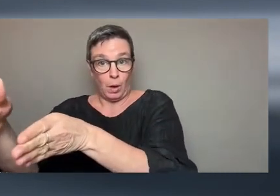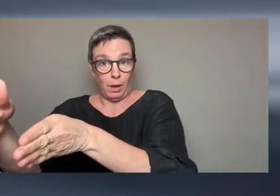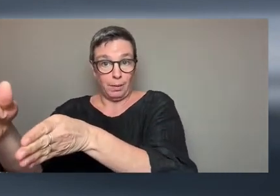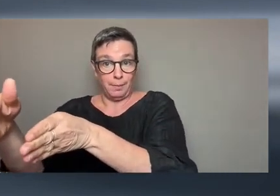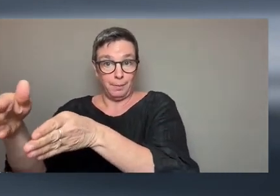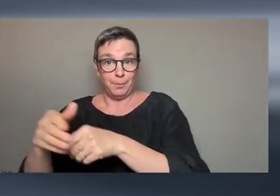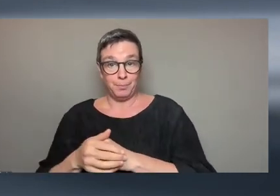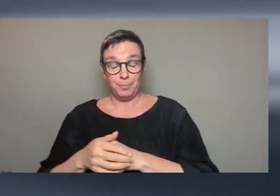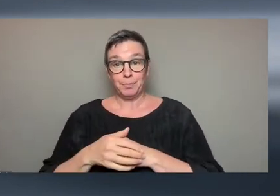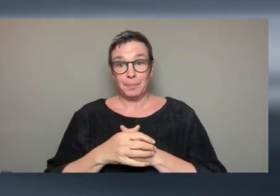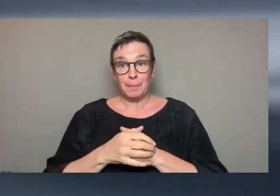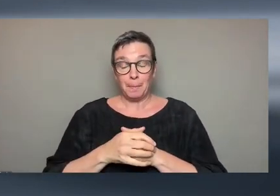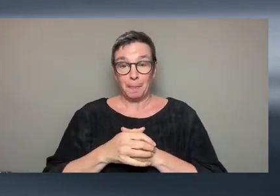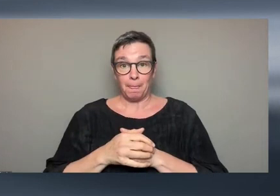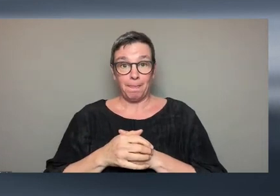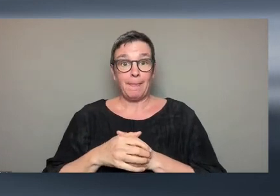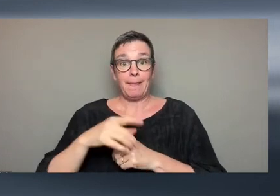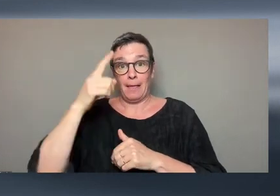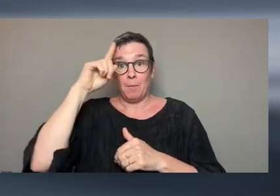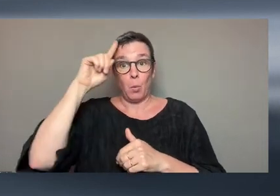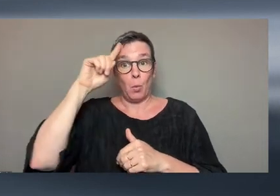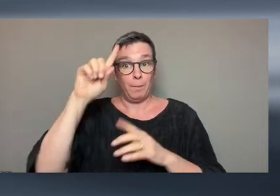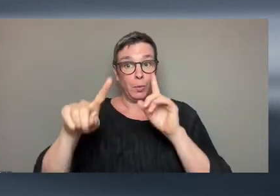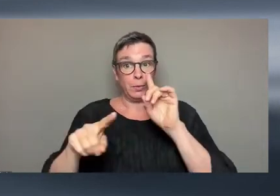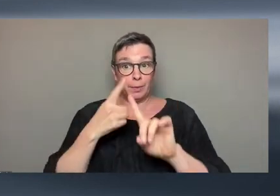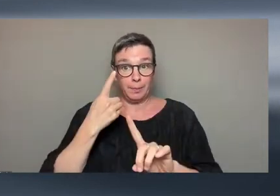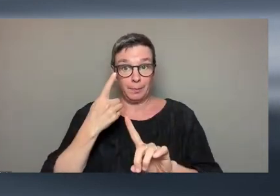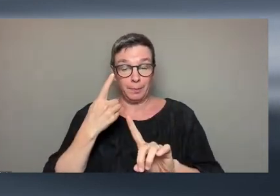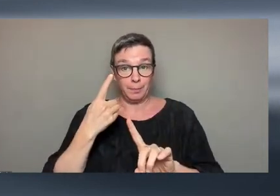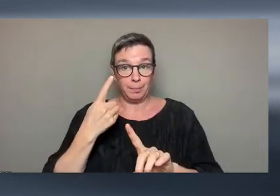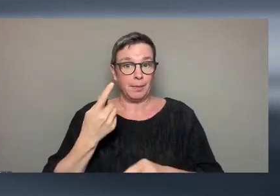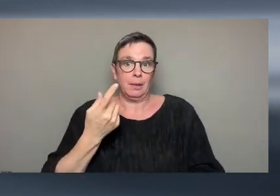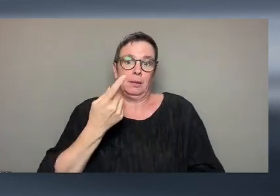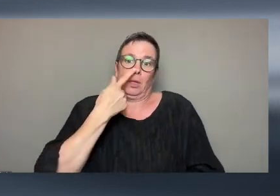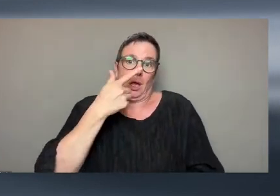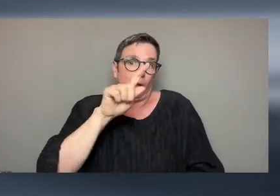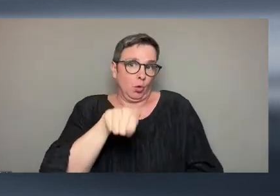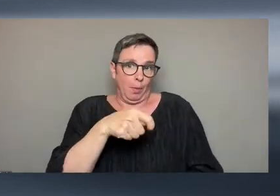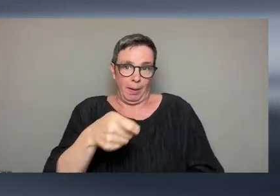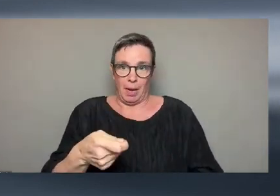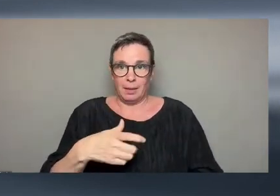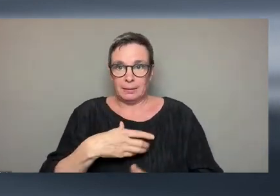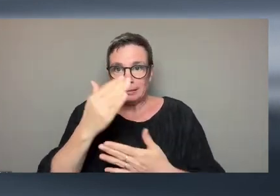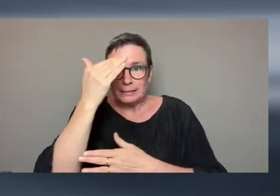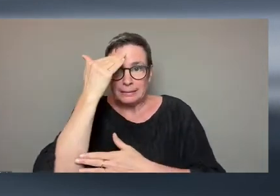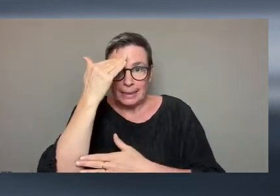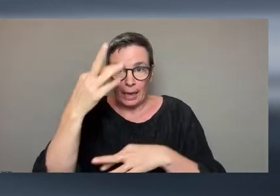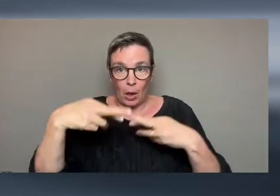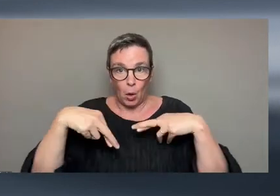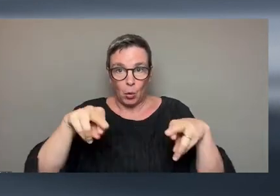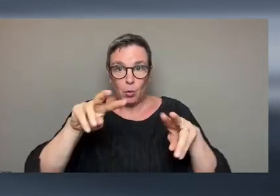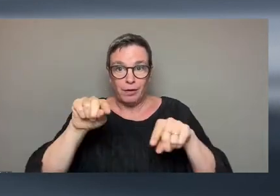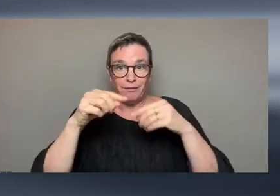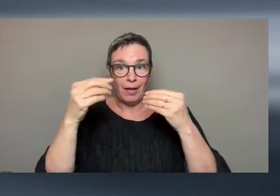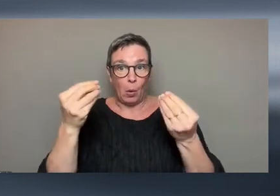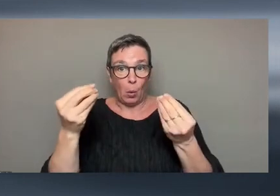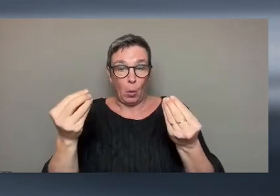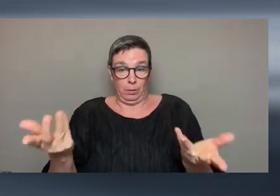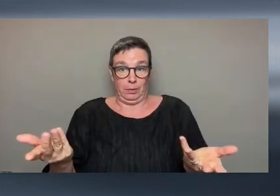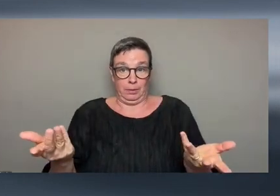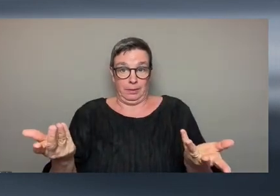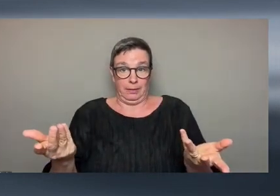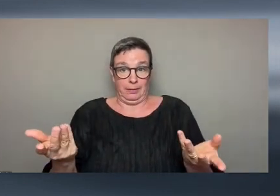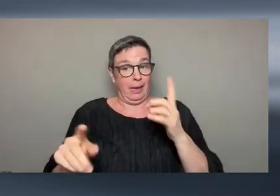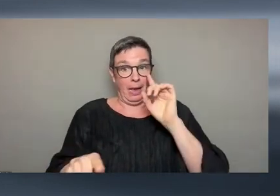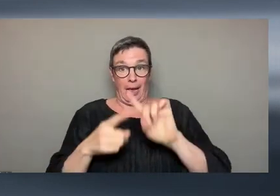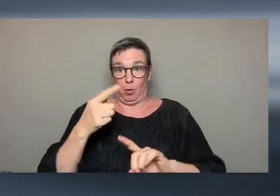Pourquoi est-ce que c'est important pour nous? On devrait savoir où aller dans la rue. Pour nous, c'est important pour